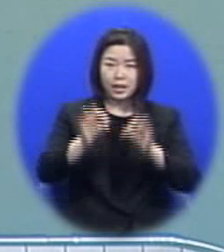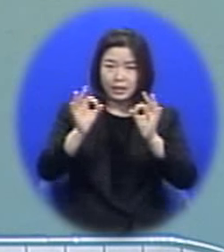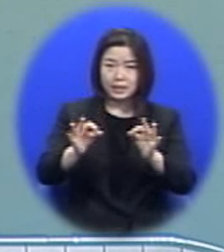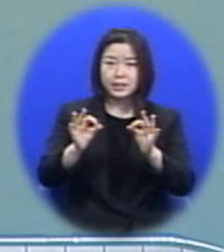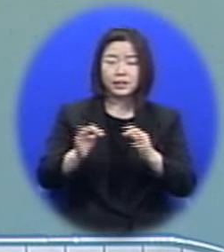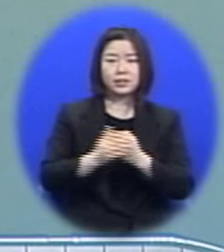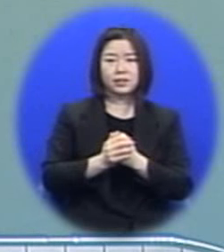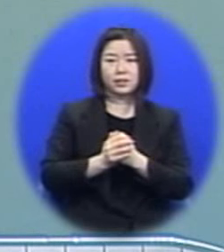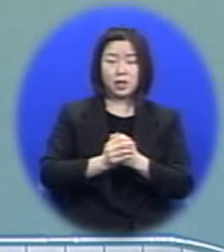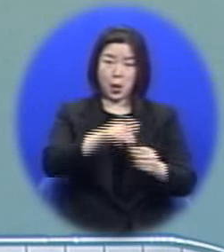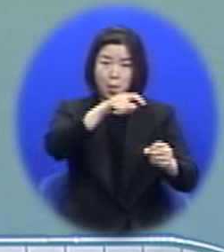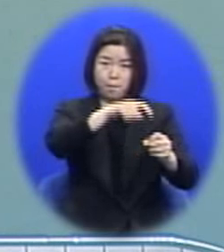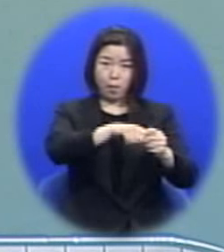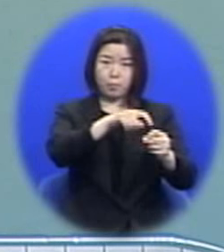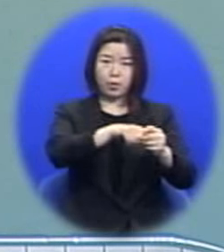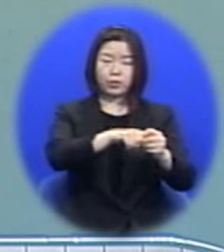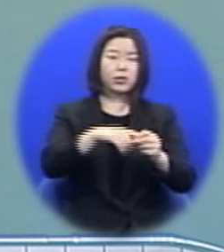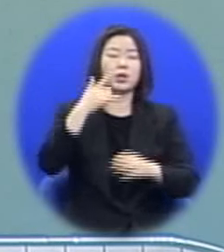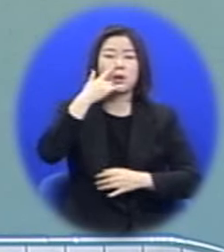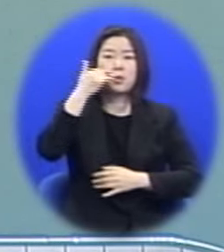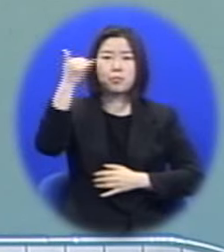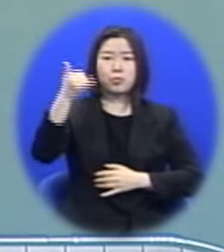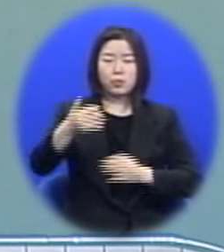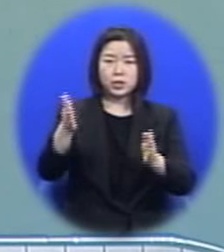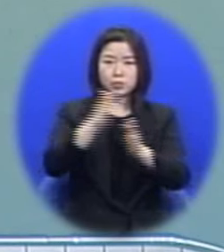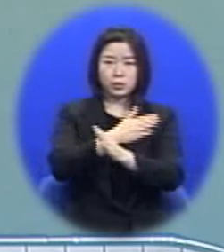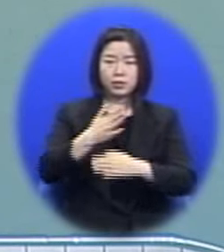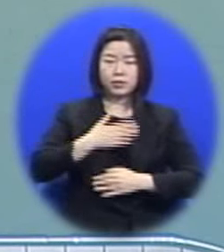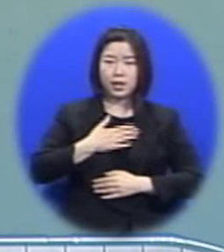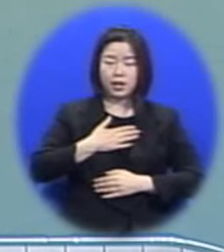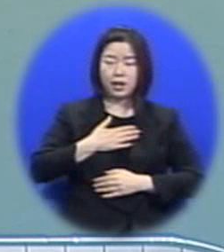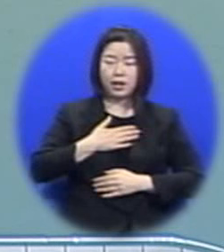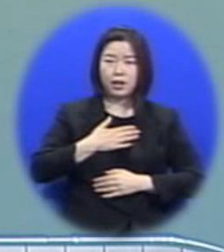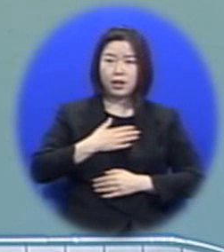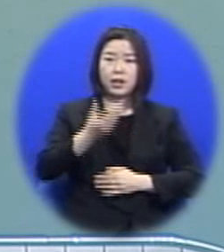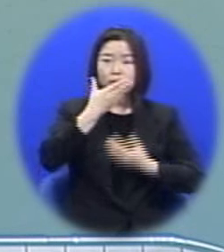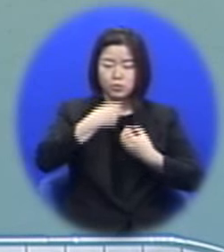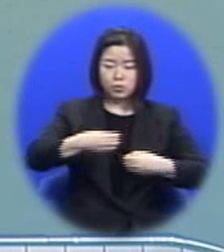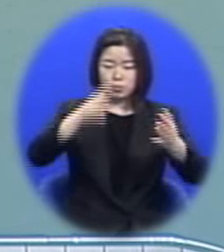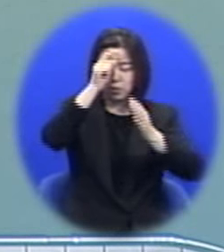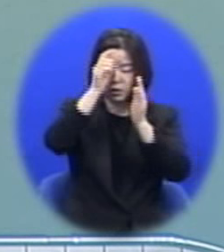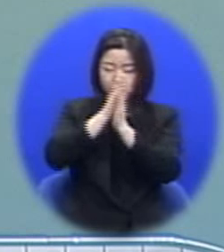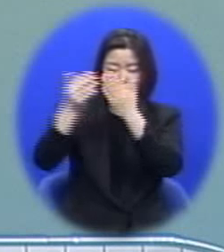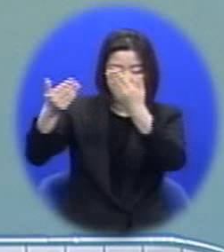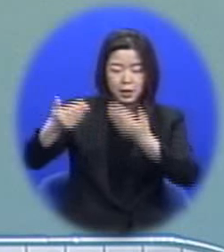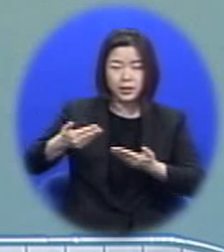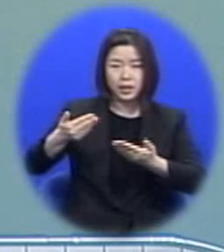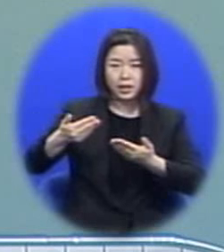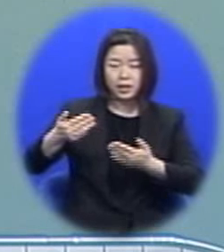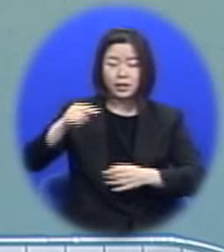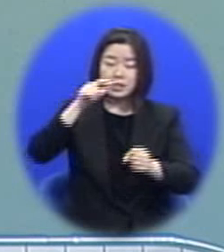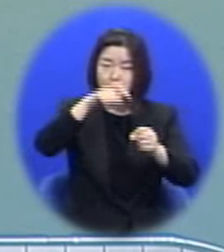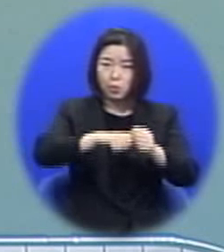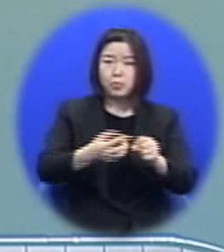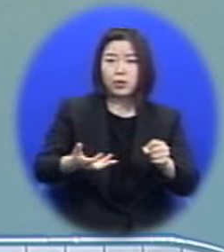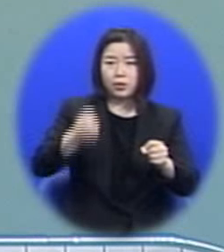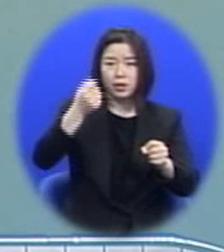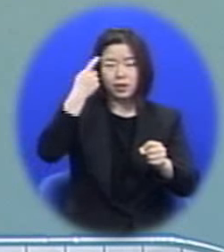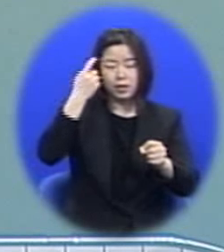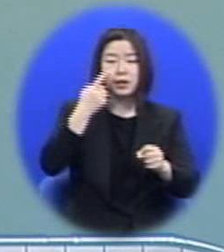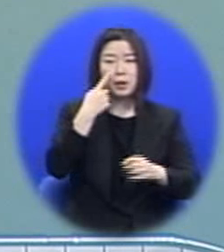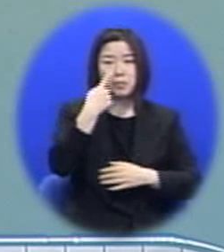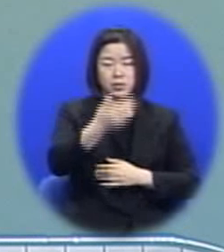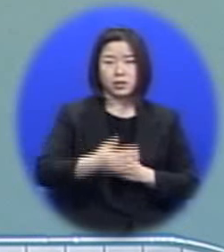이제는 목표를 부모님에게서부터 내가 축복 기도를 받아야 되겠다. 여기에 한번 목표를 두어보세요.